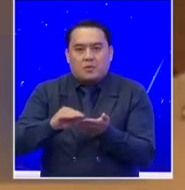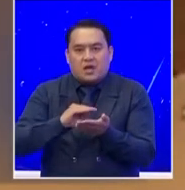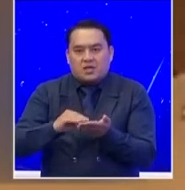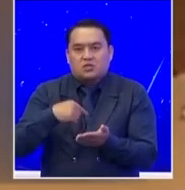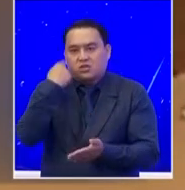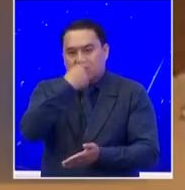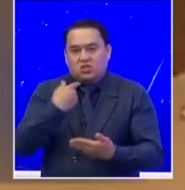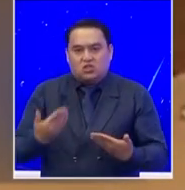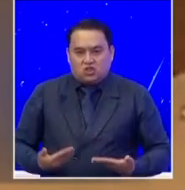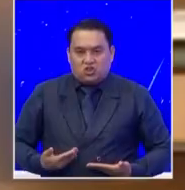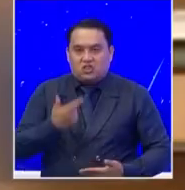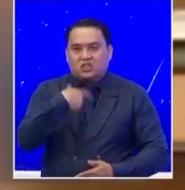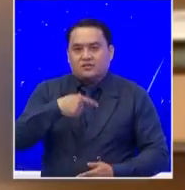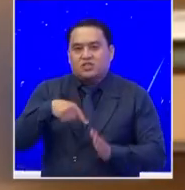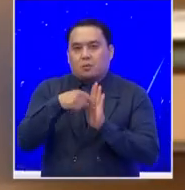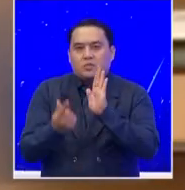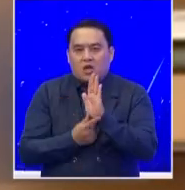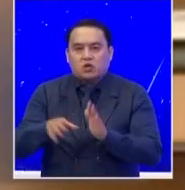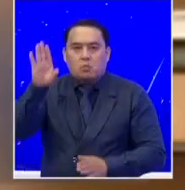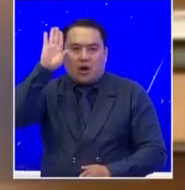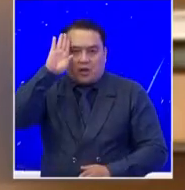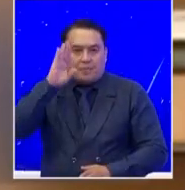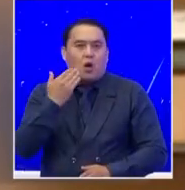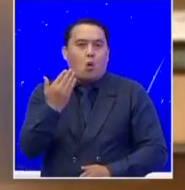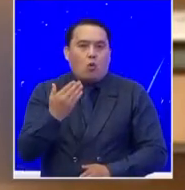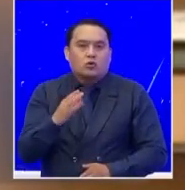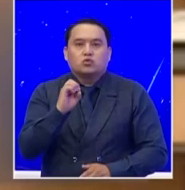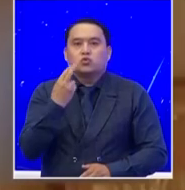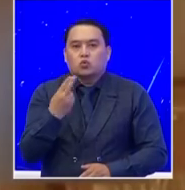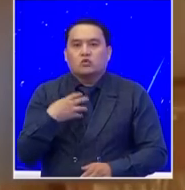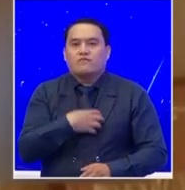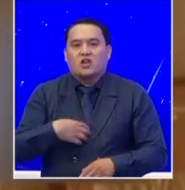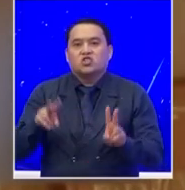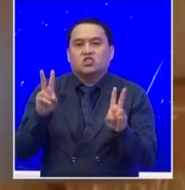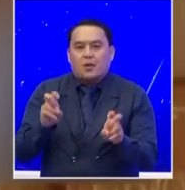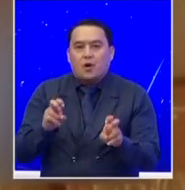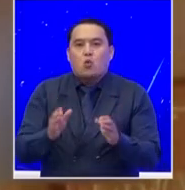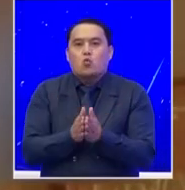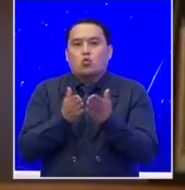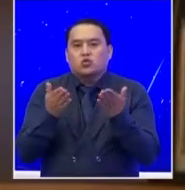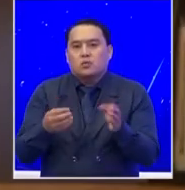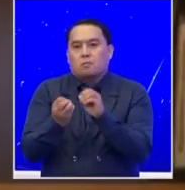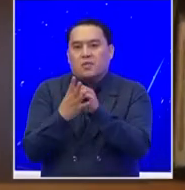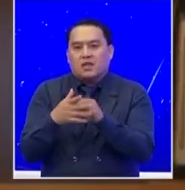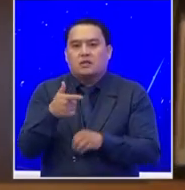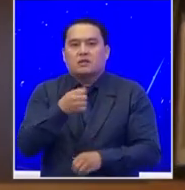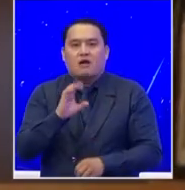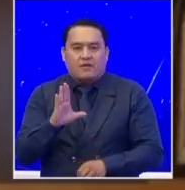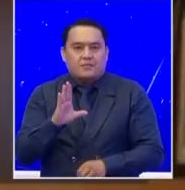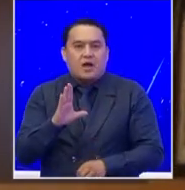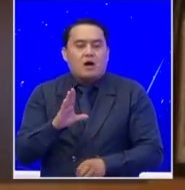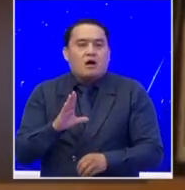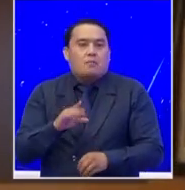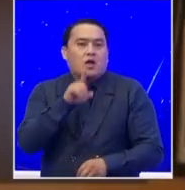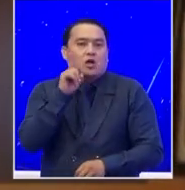отдельный эпизод из жизни 17-летнего юноши. Парень поднимает социально значимые темы. Учебник состоит из 15 глав. По